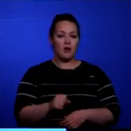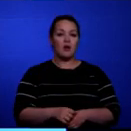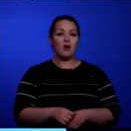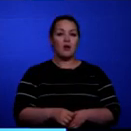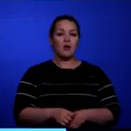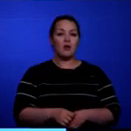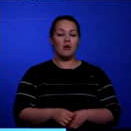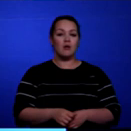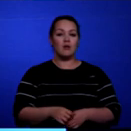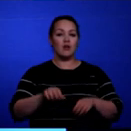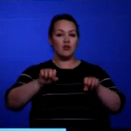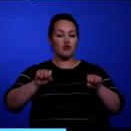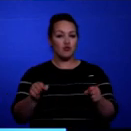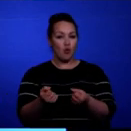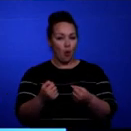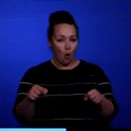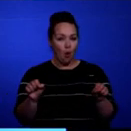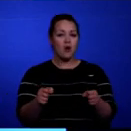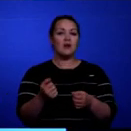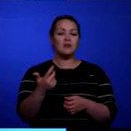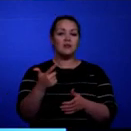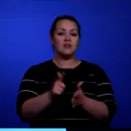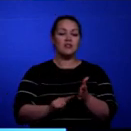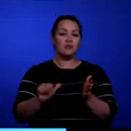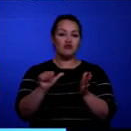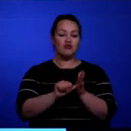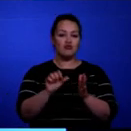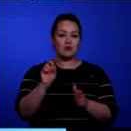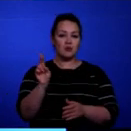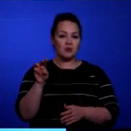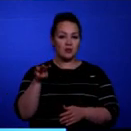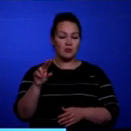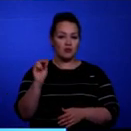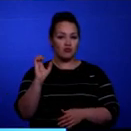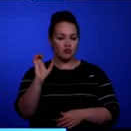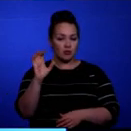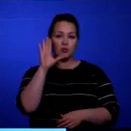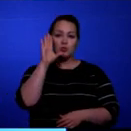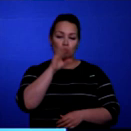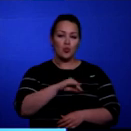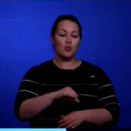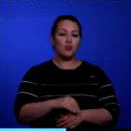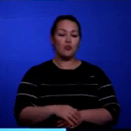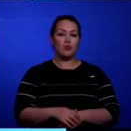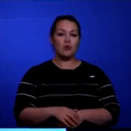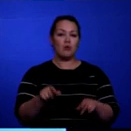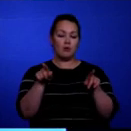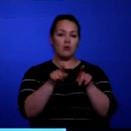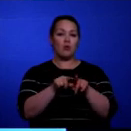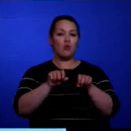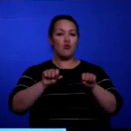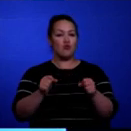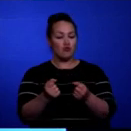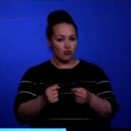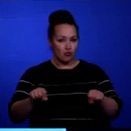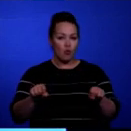известна скорость семьдесят шесть километров в час нам нужно узнать успеет ли он преодолеть такой скорости нужное